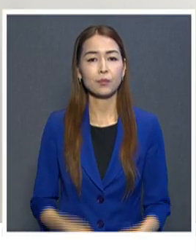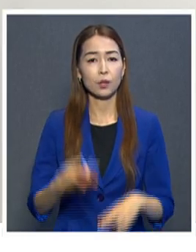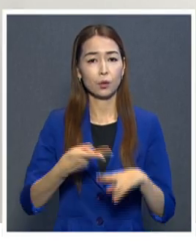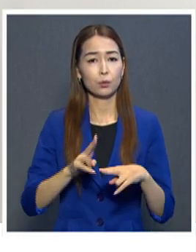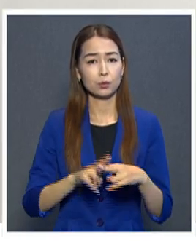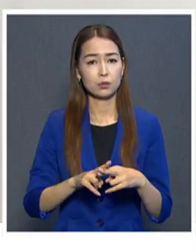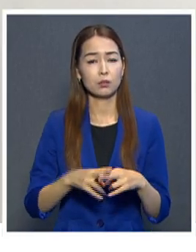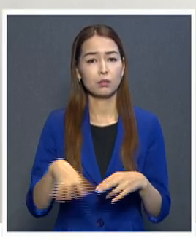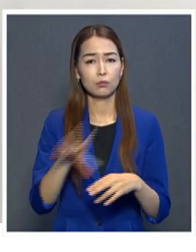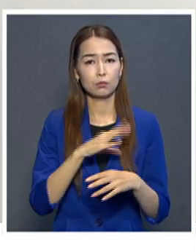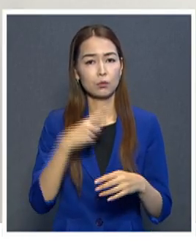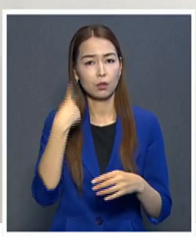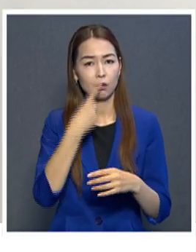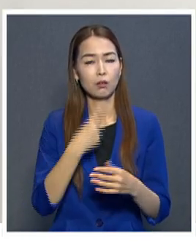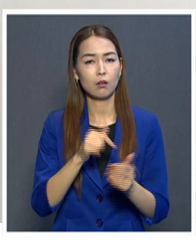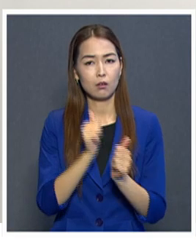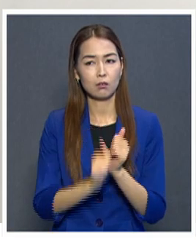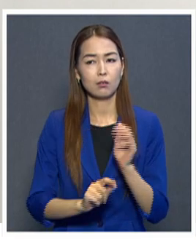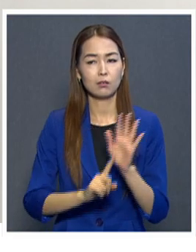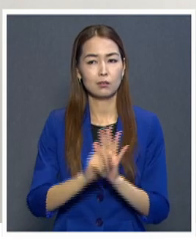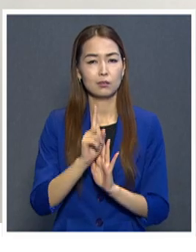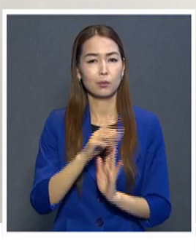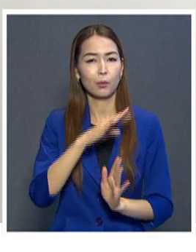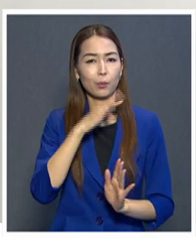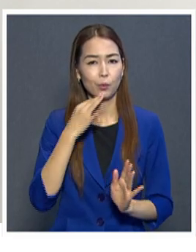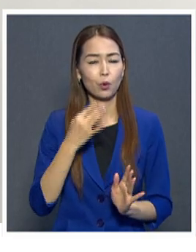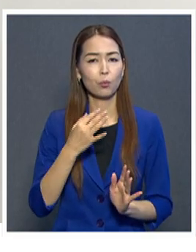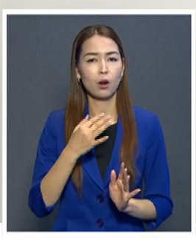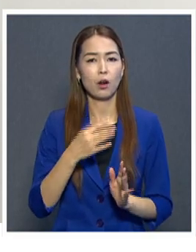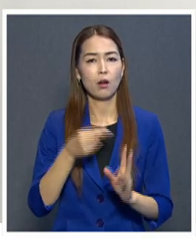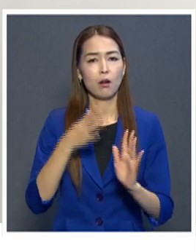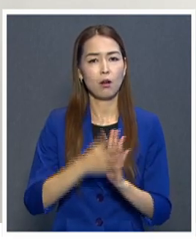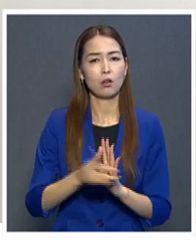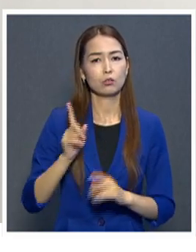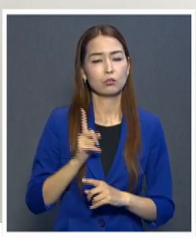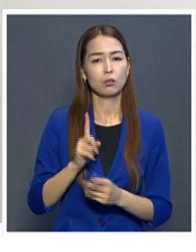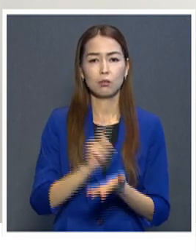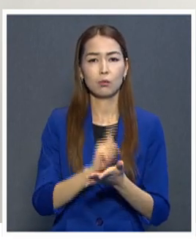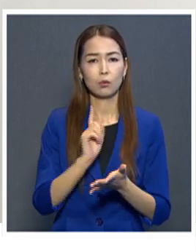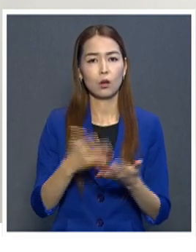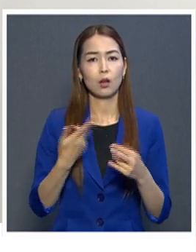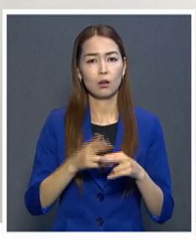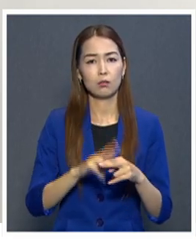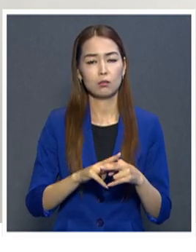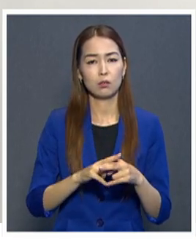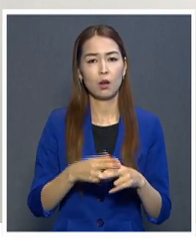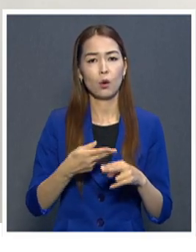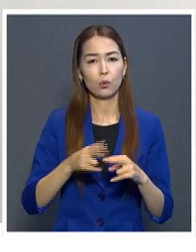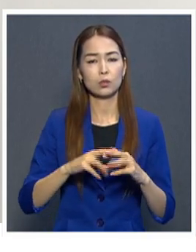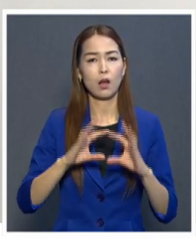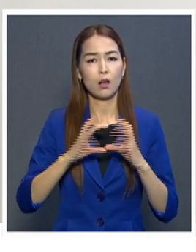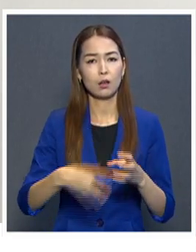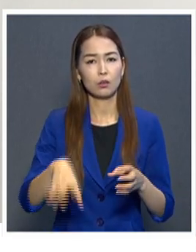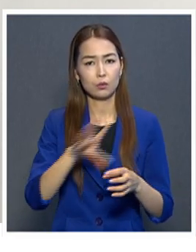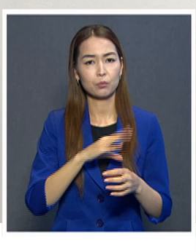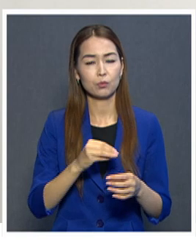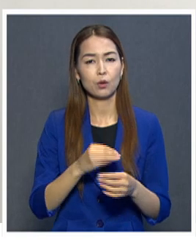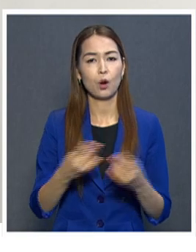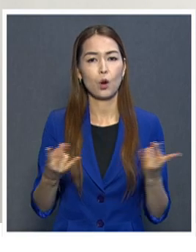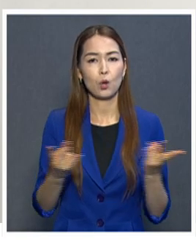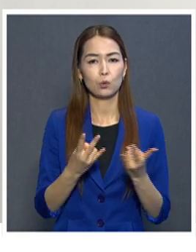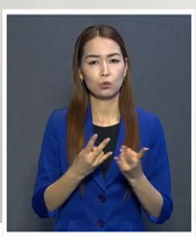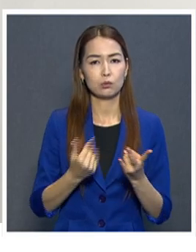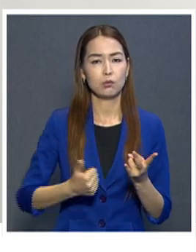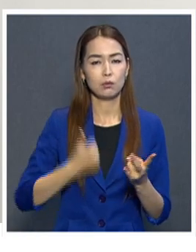әрі тиімді шешім деп ойлаймын. Бұл жерде көп созудың қажеті жоқ. Өйткені жан жағымызға қарасақ, әлемдік, яғни